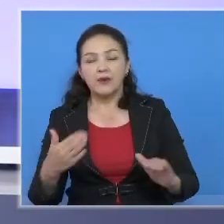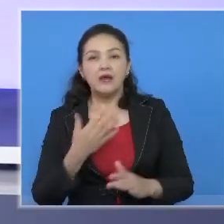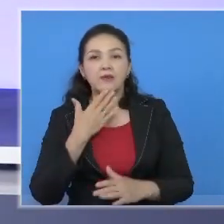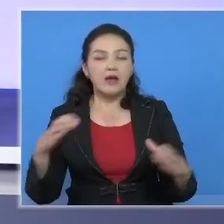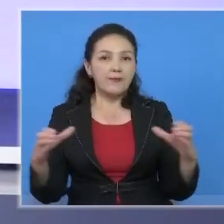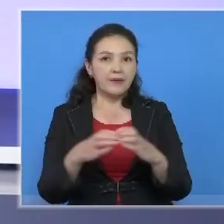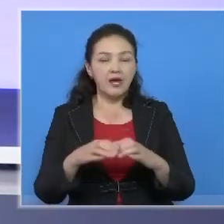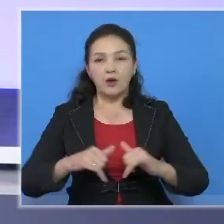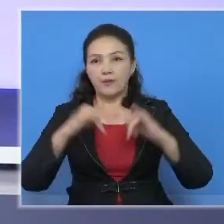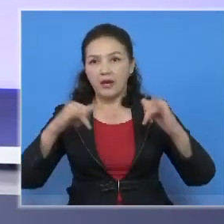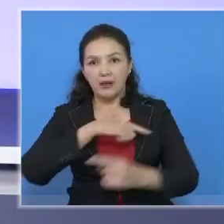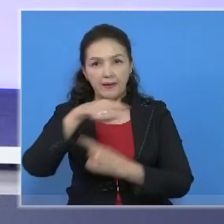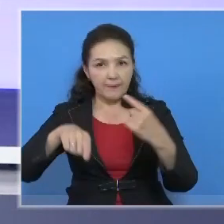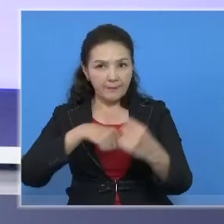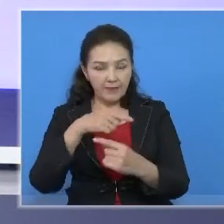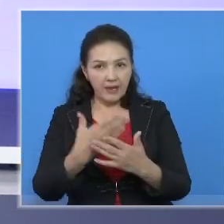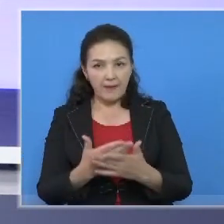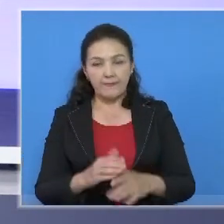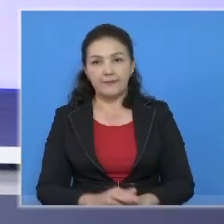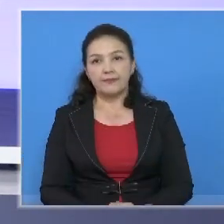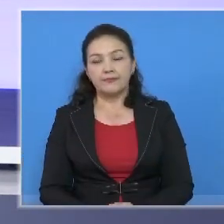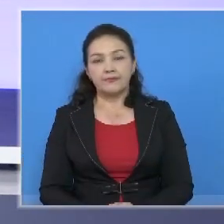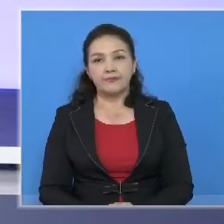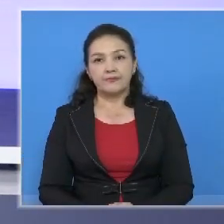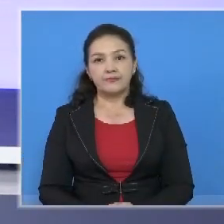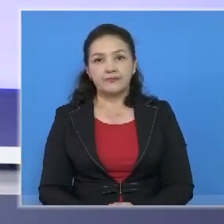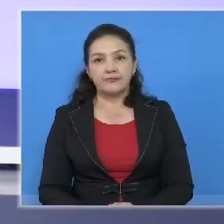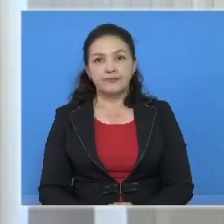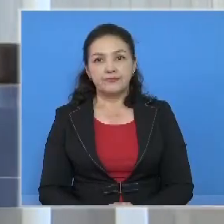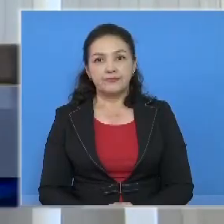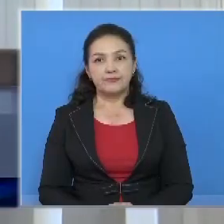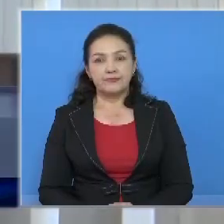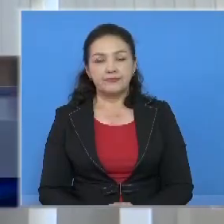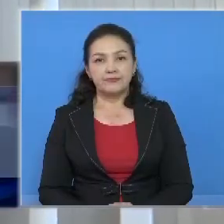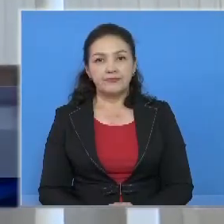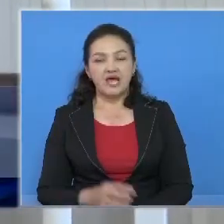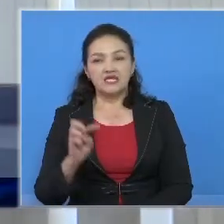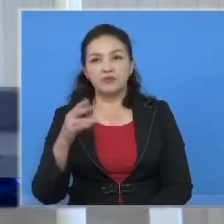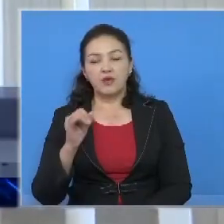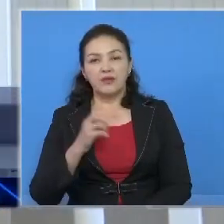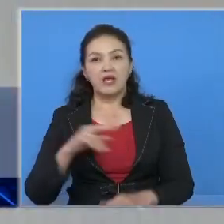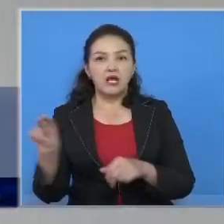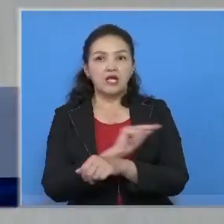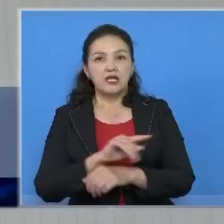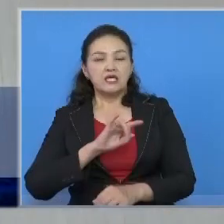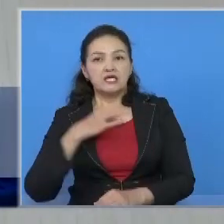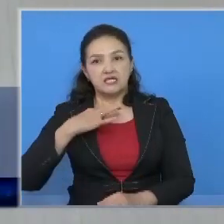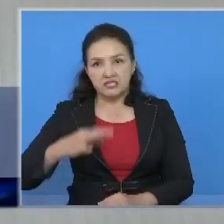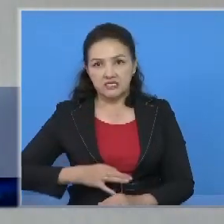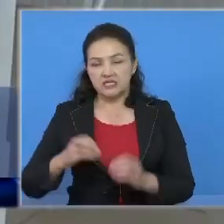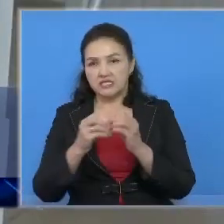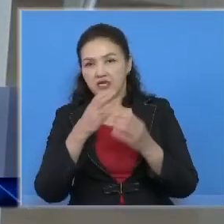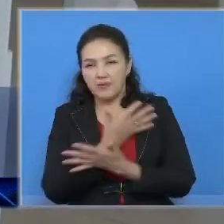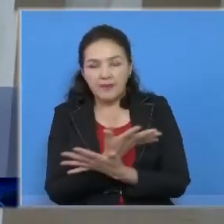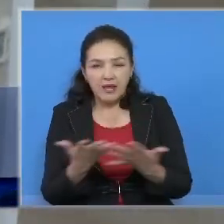национального проекта по развитию предпринимательства Подробности в следующем материале расслабикус Панов лечивший сына более 10